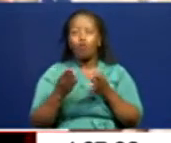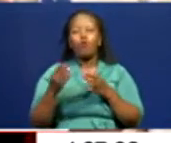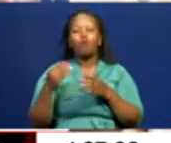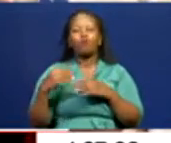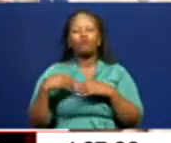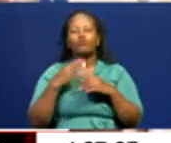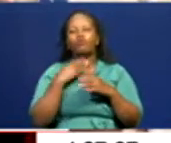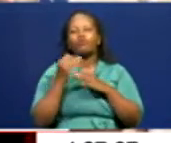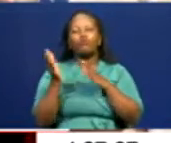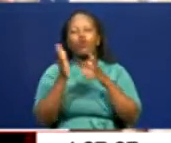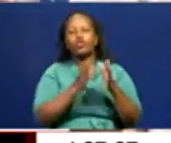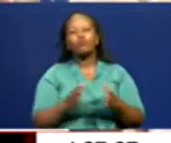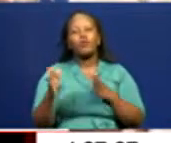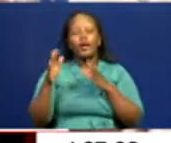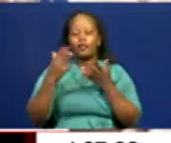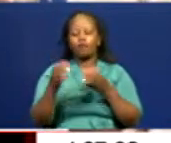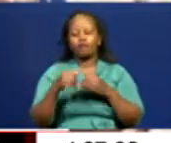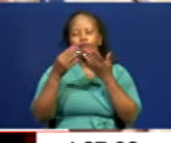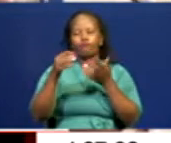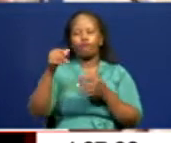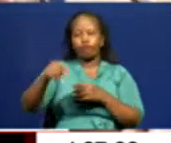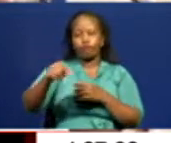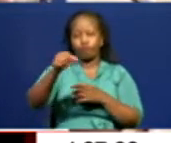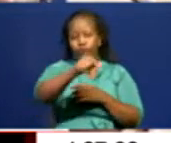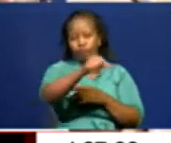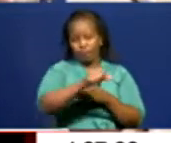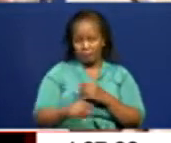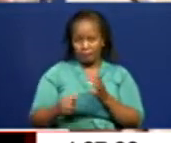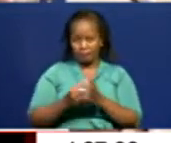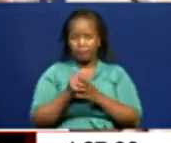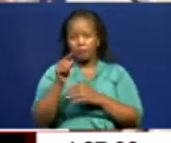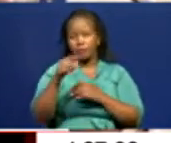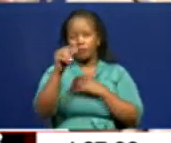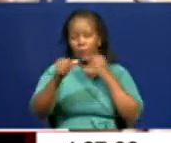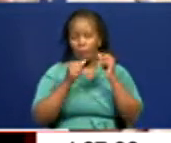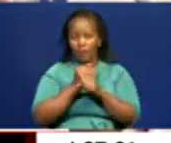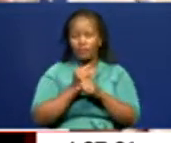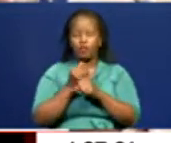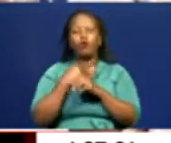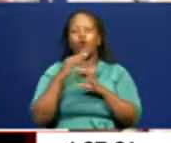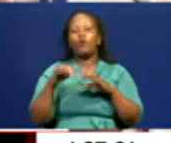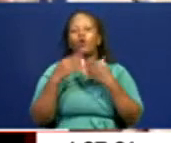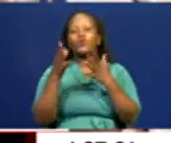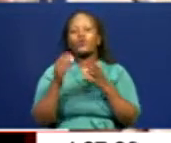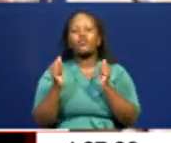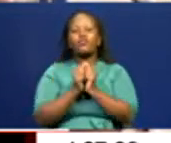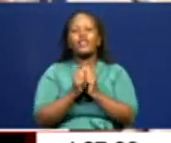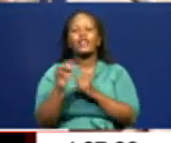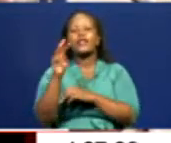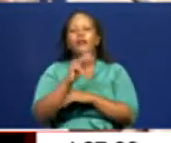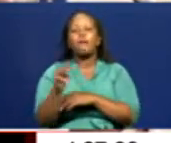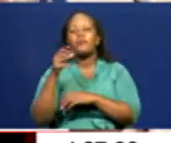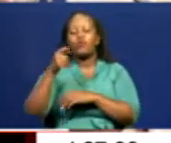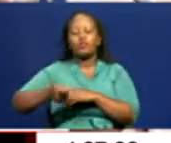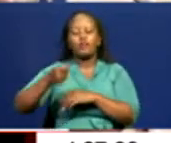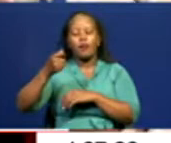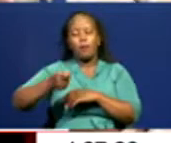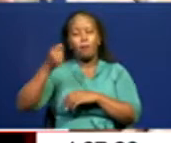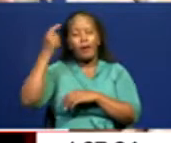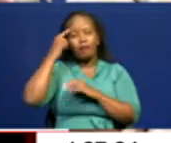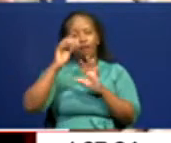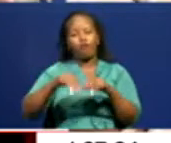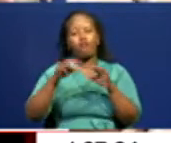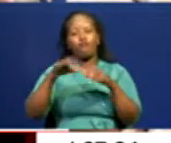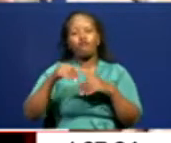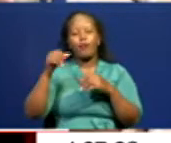Mungu, we will try and close the gap ya almost 10 million bags ambaye inatuletea shida, kwa sababu ndio inatuletea